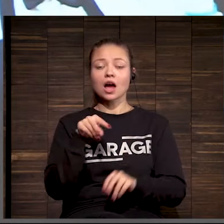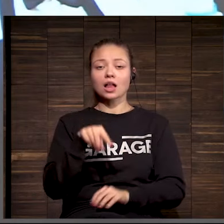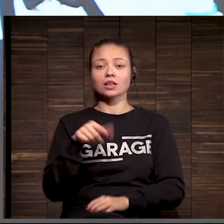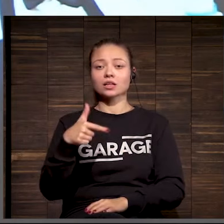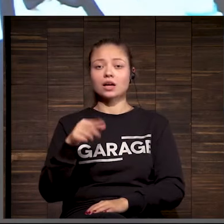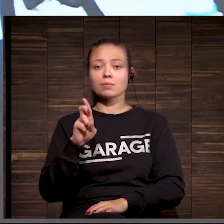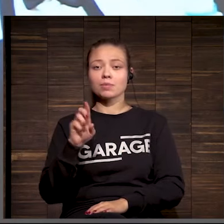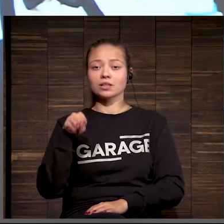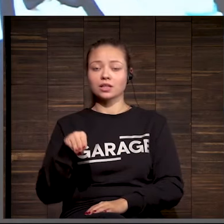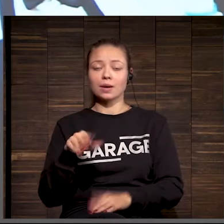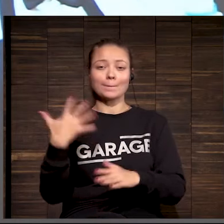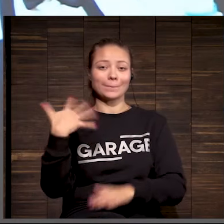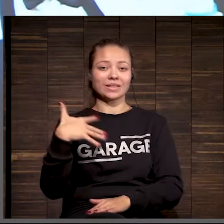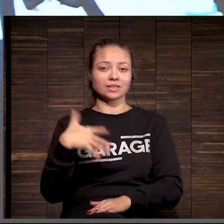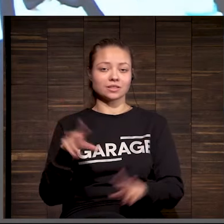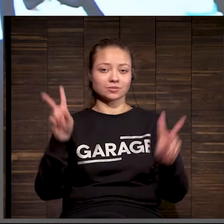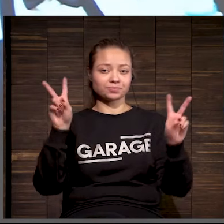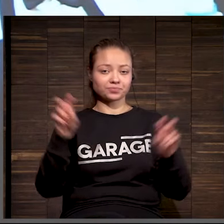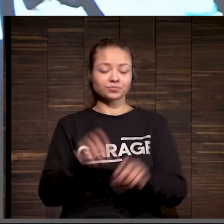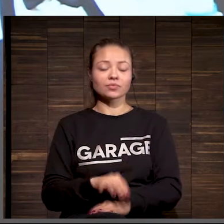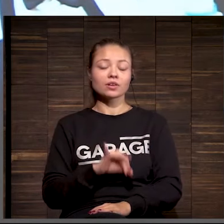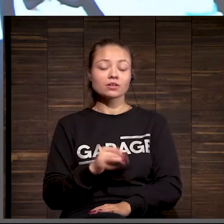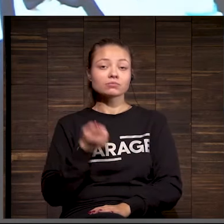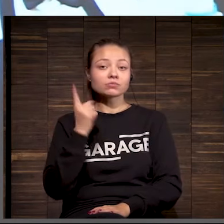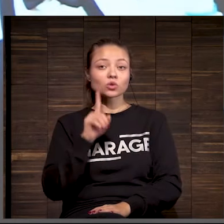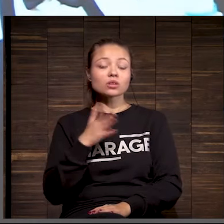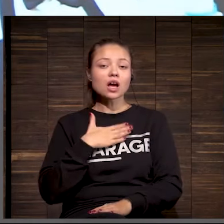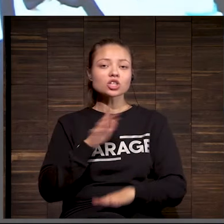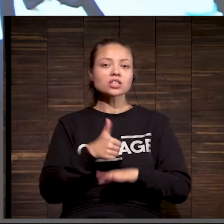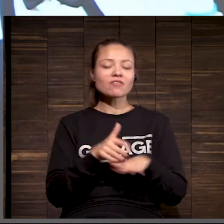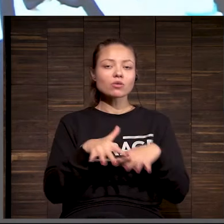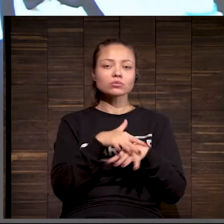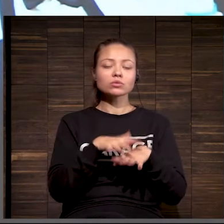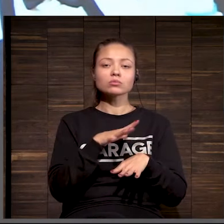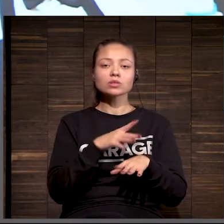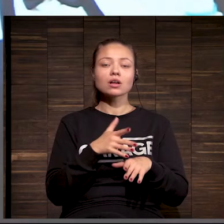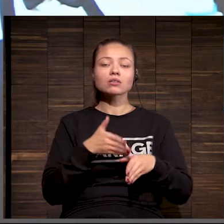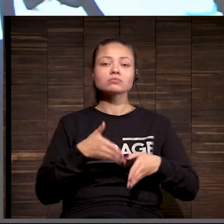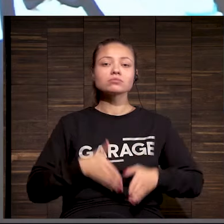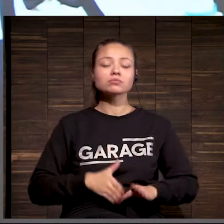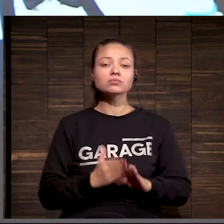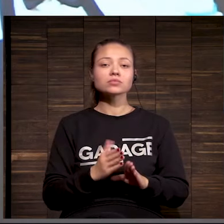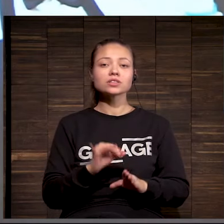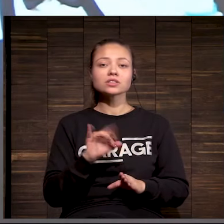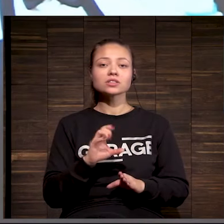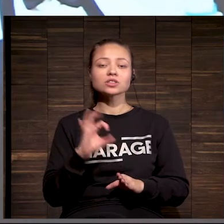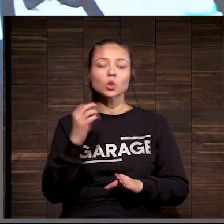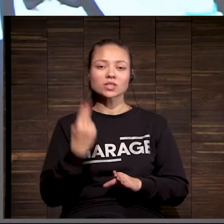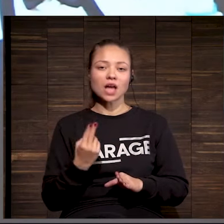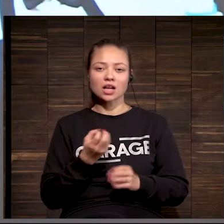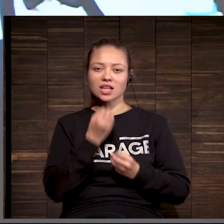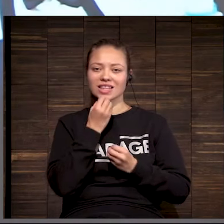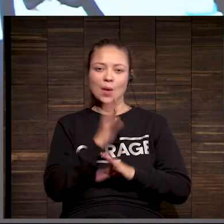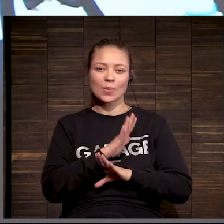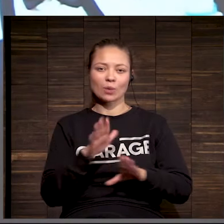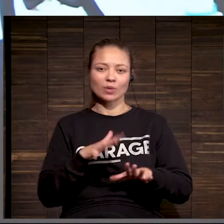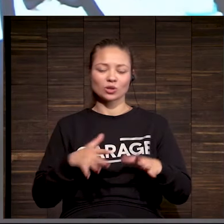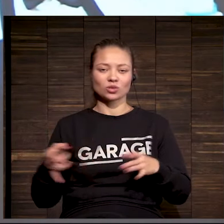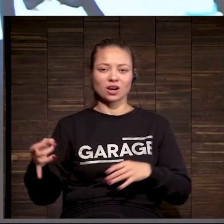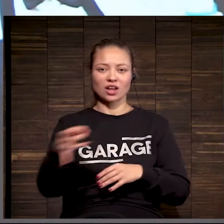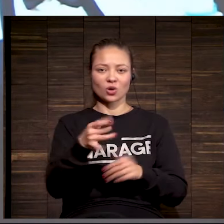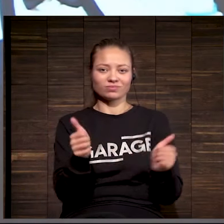выяснилось что наша основная аудитория была родом из социально неблагополучных районов